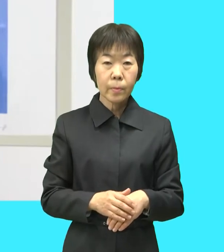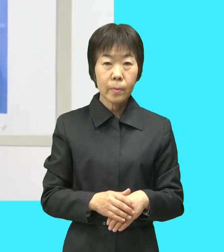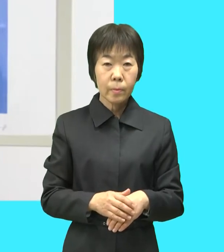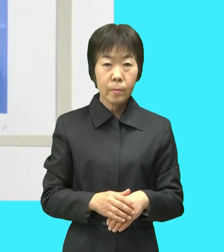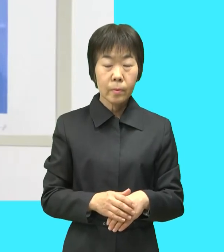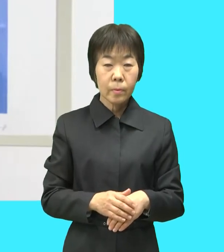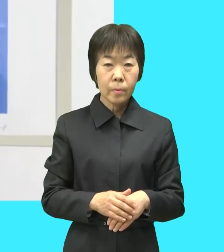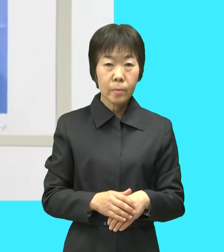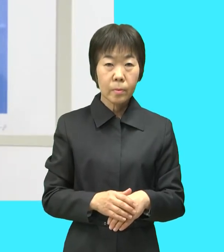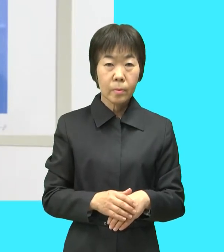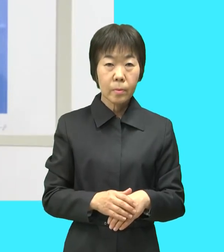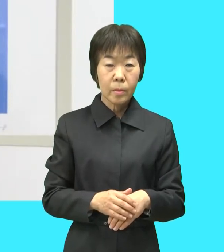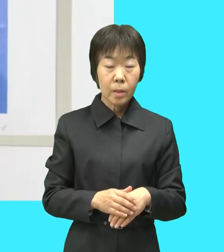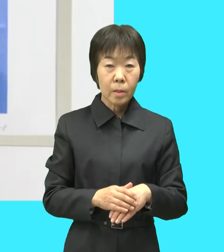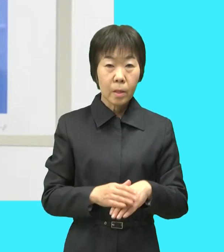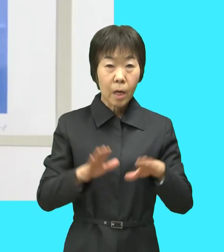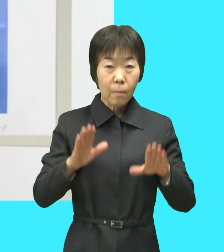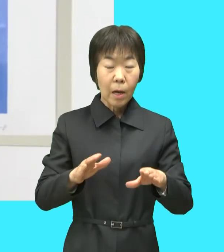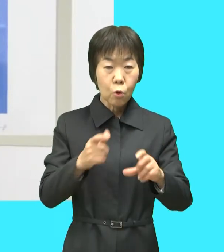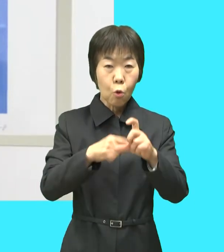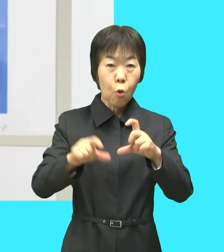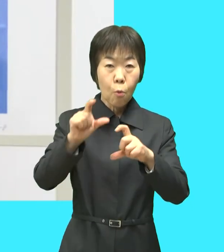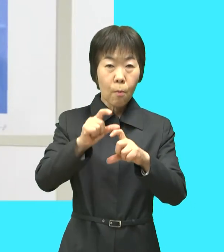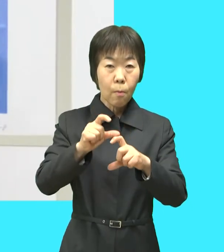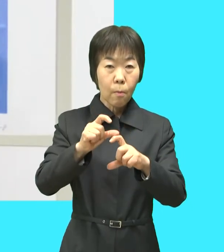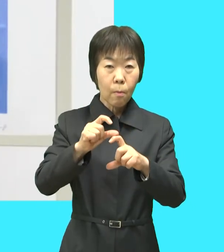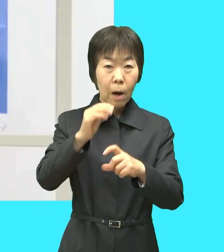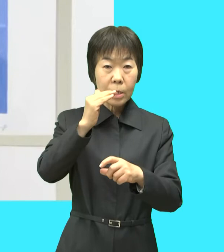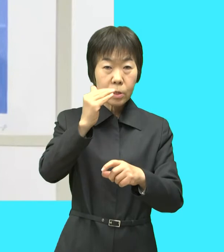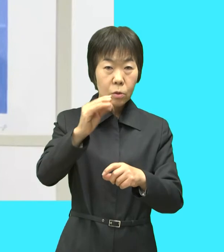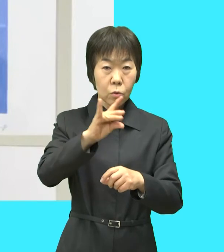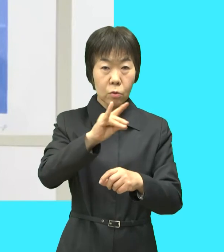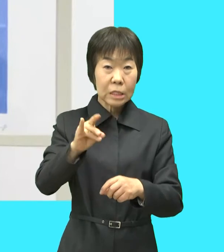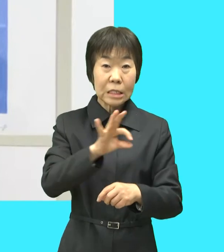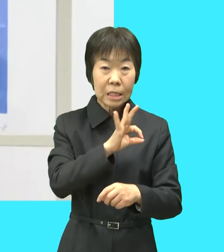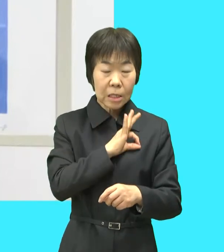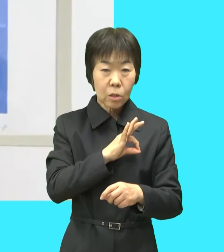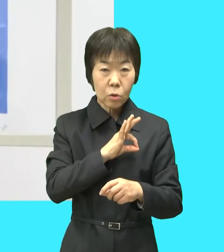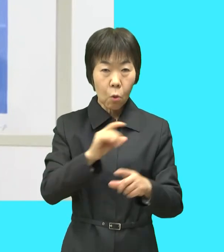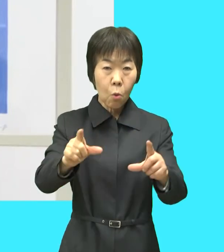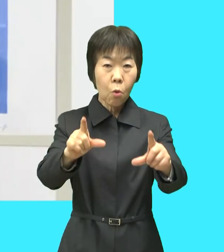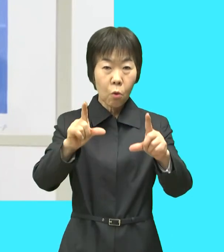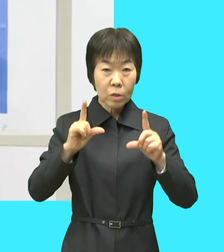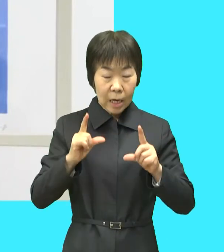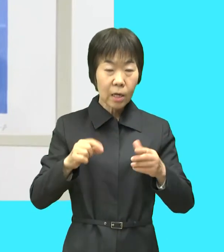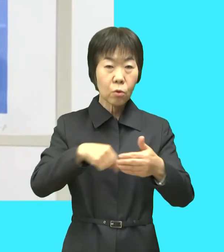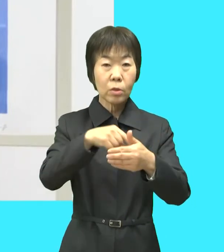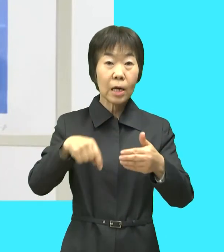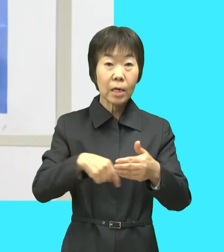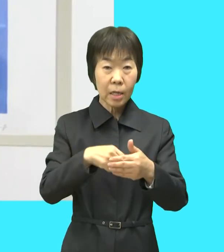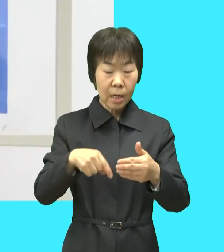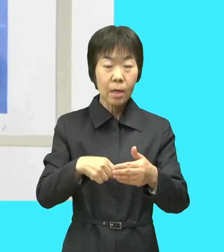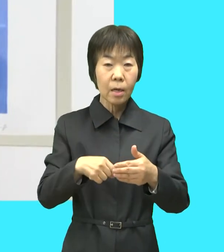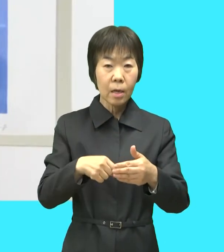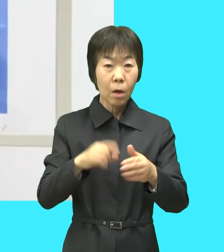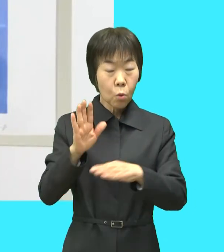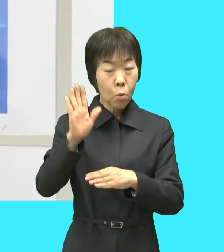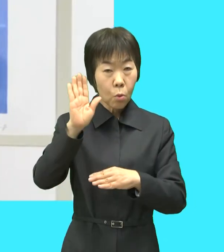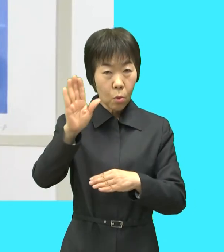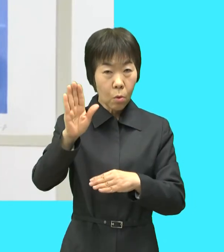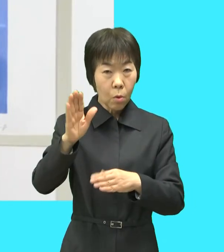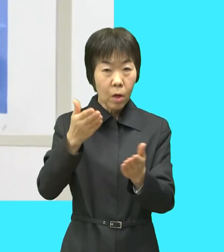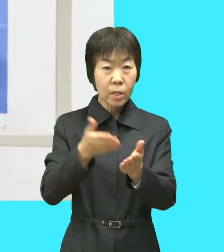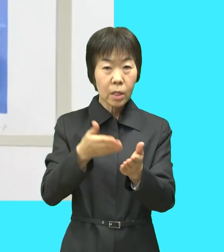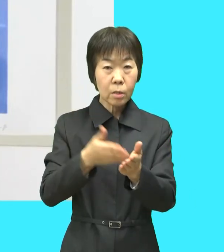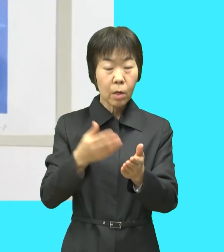よろしくお願いします。 今の益子参議院議員の質問の中で、お答えの中で今後